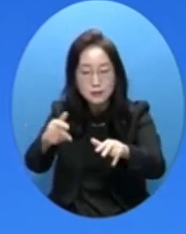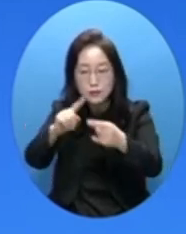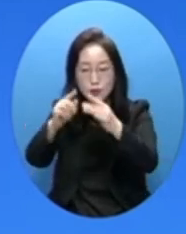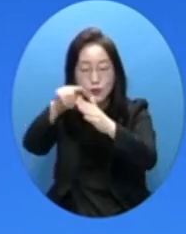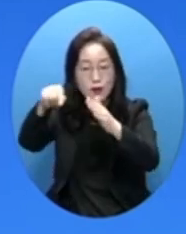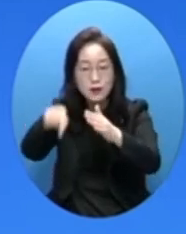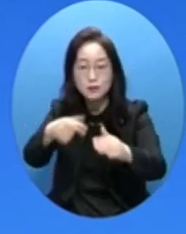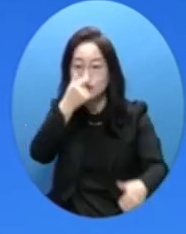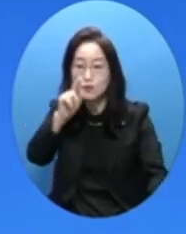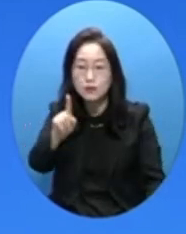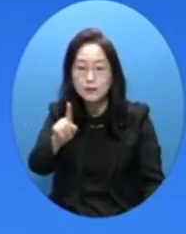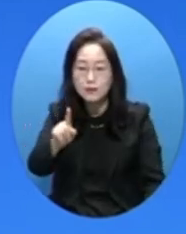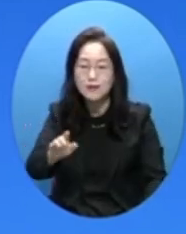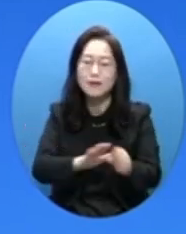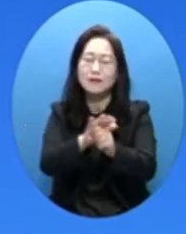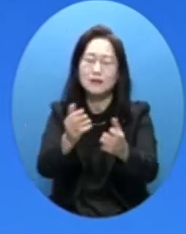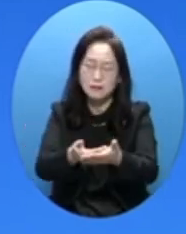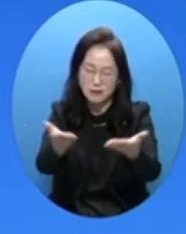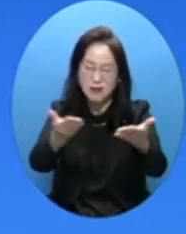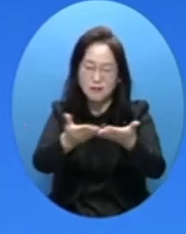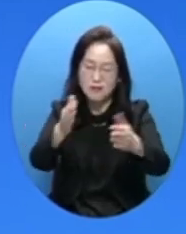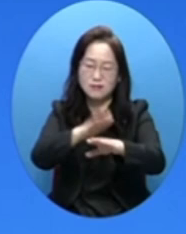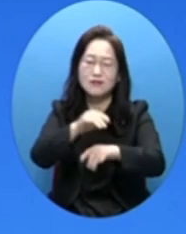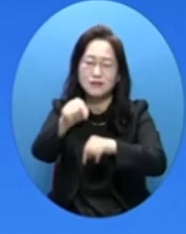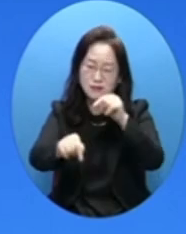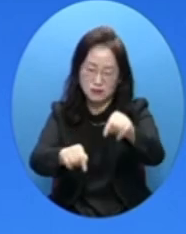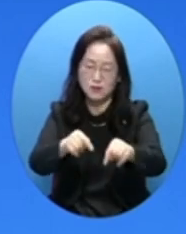바로 이 사랑의 나눔 실천입니다.